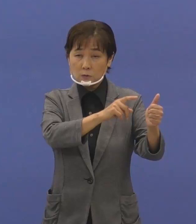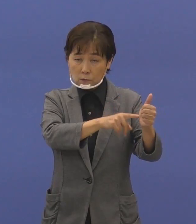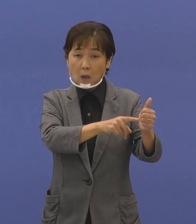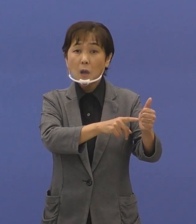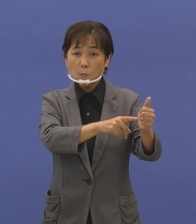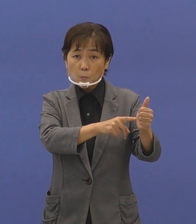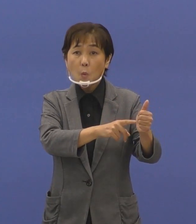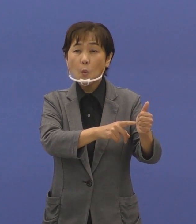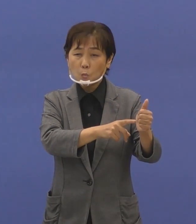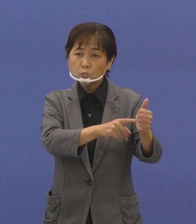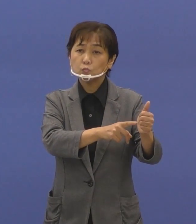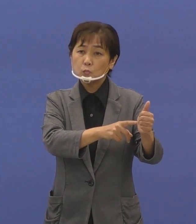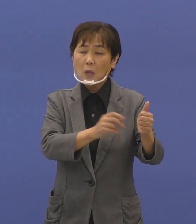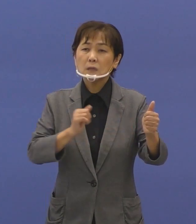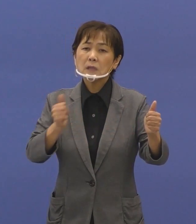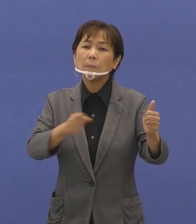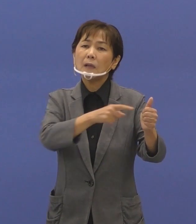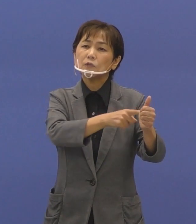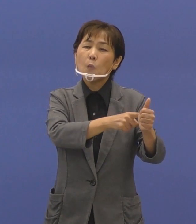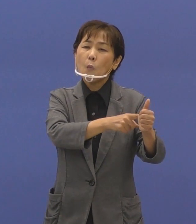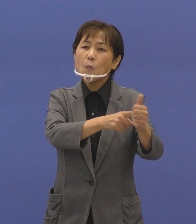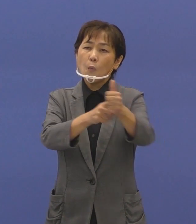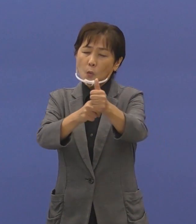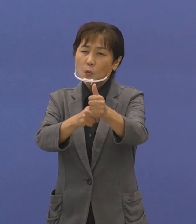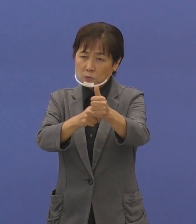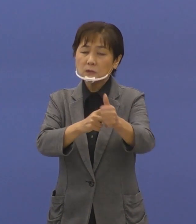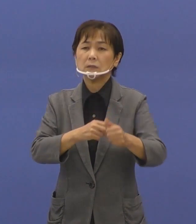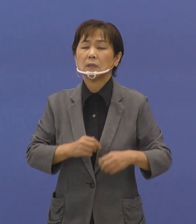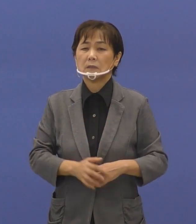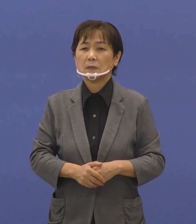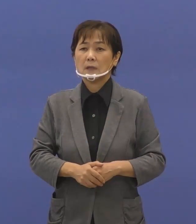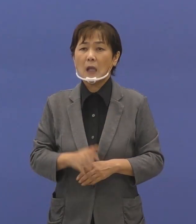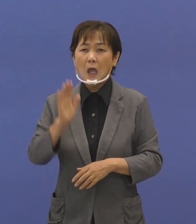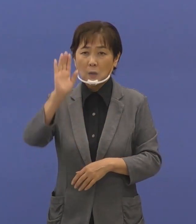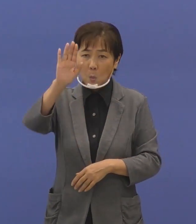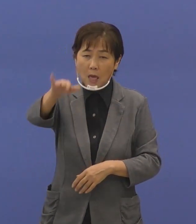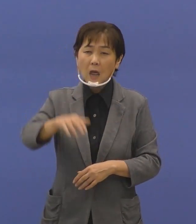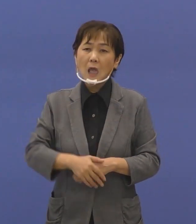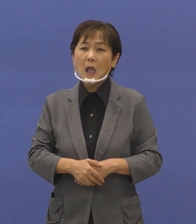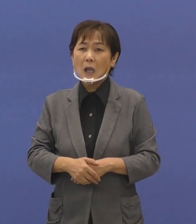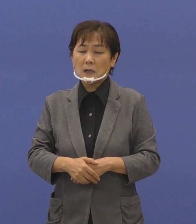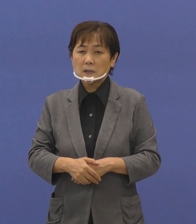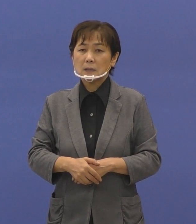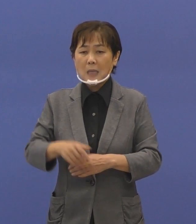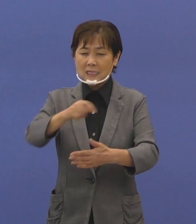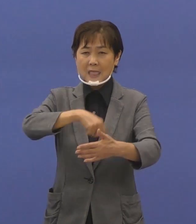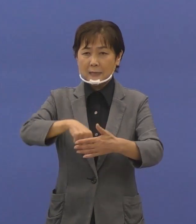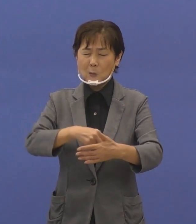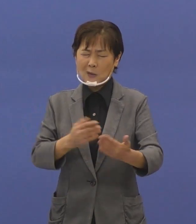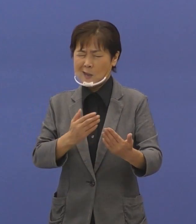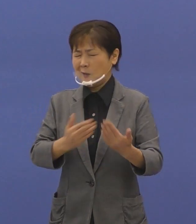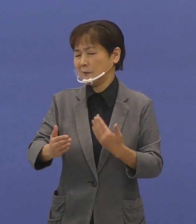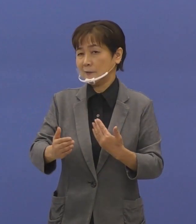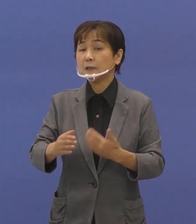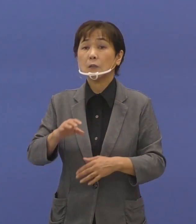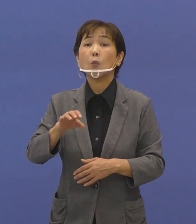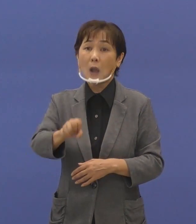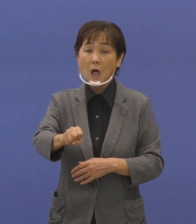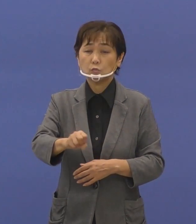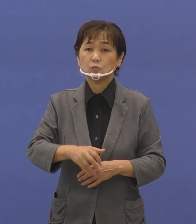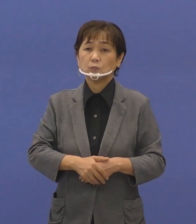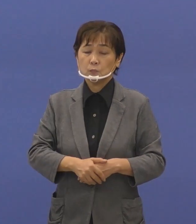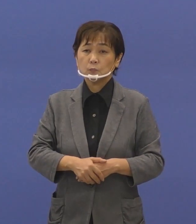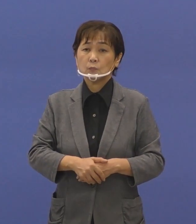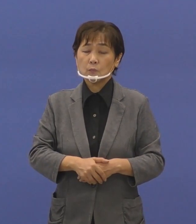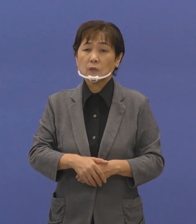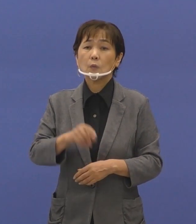今後司法手続きを通じて事実関係が明らかになっていくわけですので、その事実関係